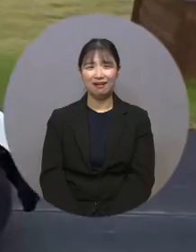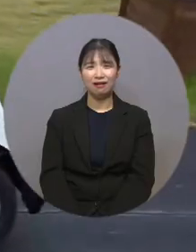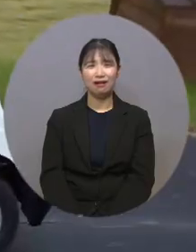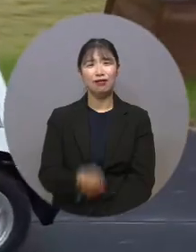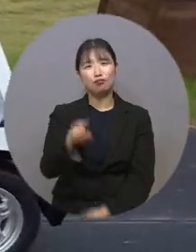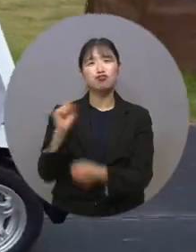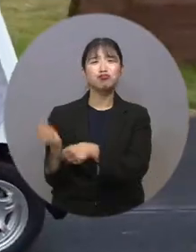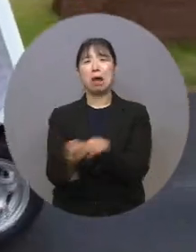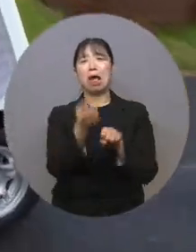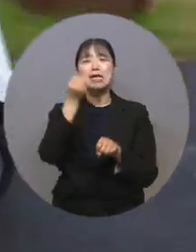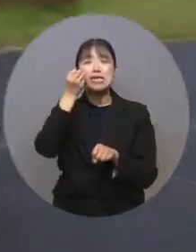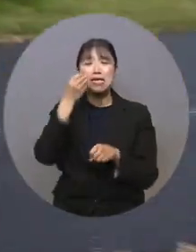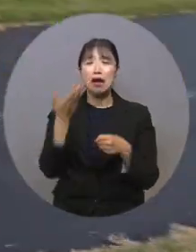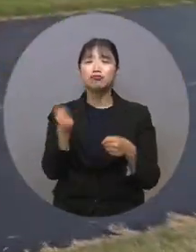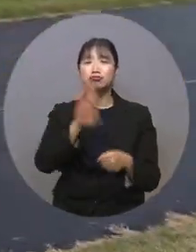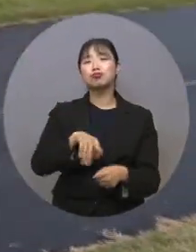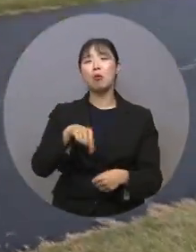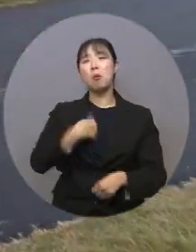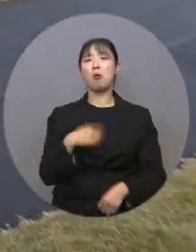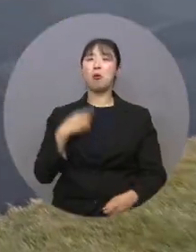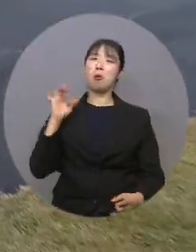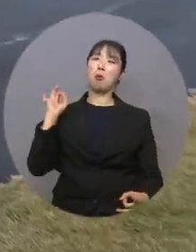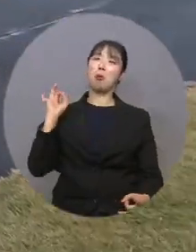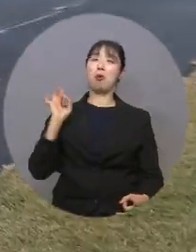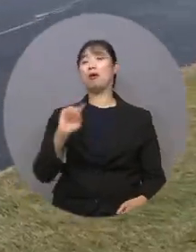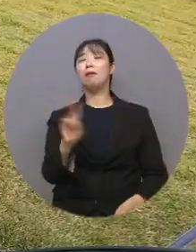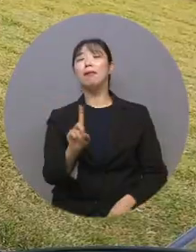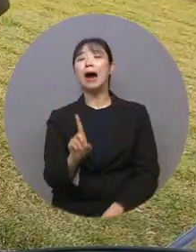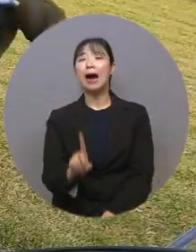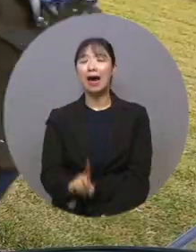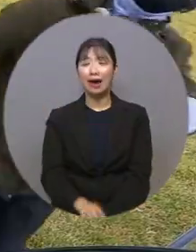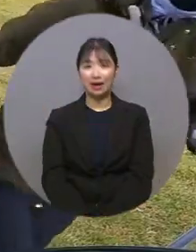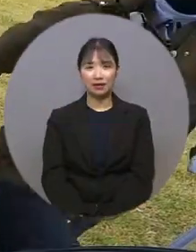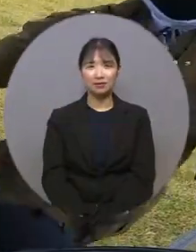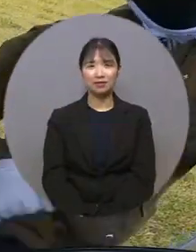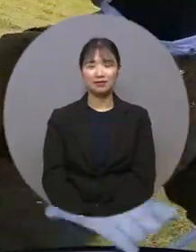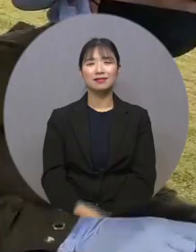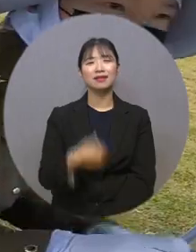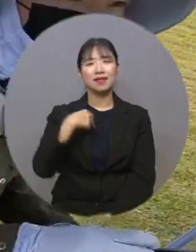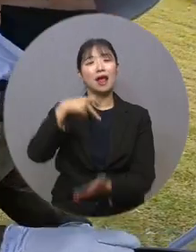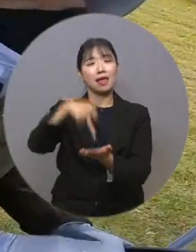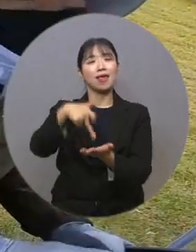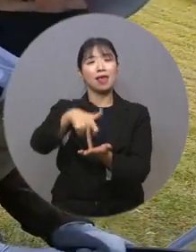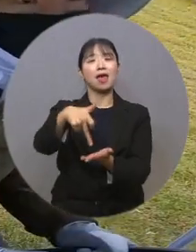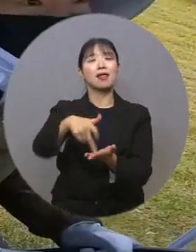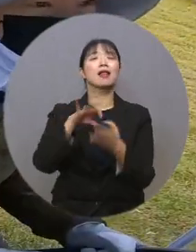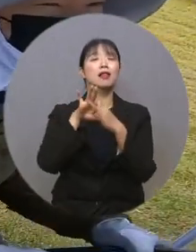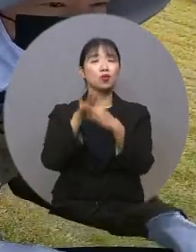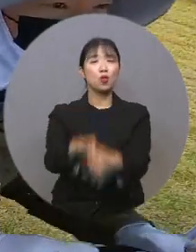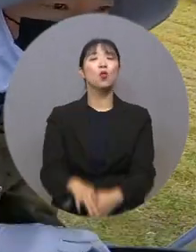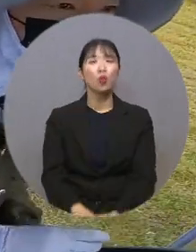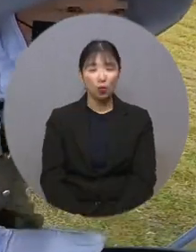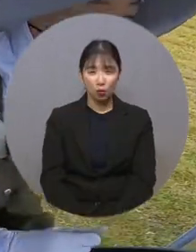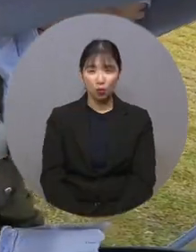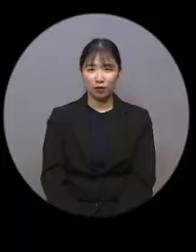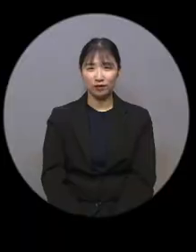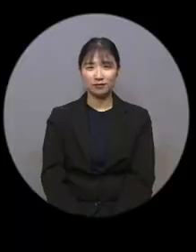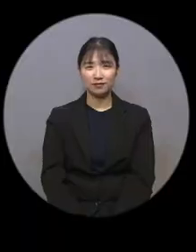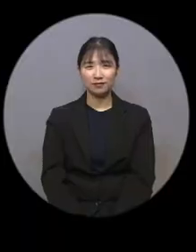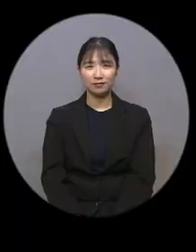이렇게 평온하게 가만히 있어요. 가서 보고. 아니, 사고로 자기가 치고. 그러게요. 내가 깽깽이 하고 있었다니까, 여기서. 심해졌네. 깽깽이 하고 있었다,